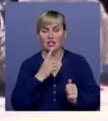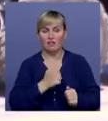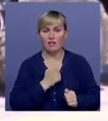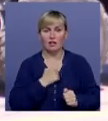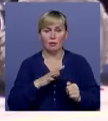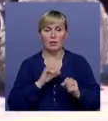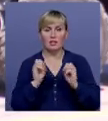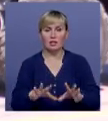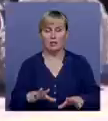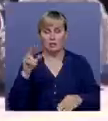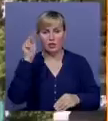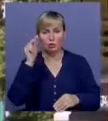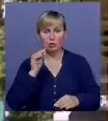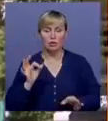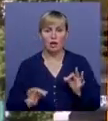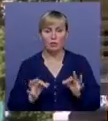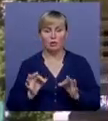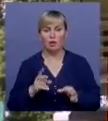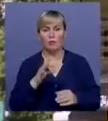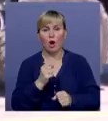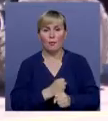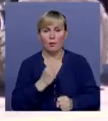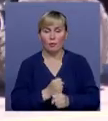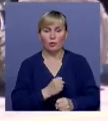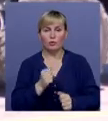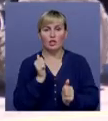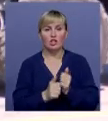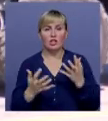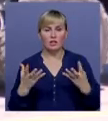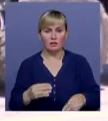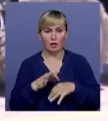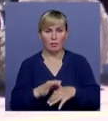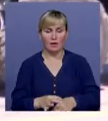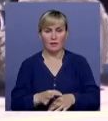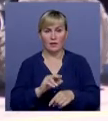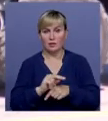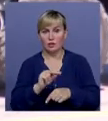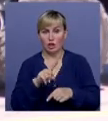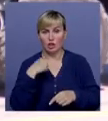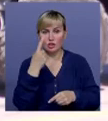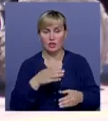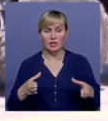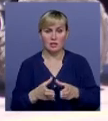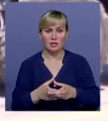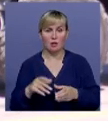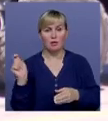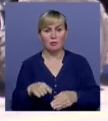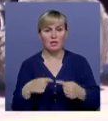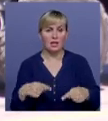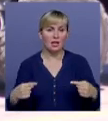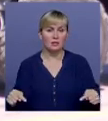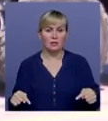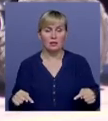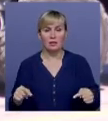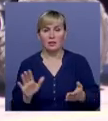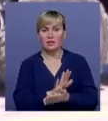сданы зачеты, нормативы по обработке. Ежедневно проводится инструктаж личного состава при убытии на какие-либо